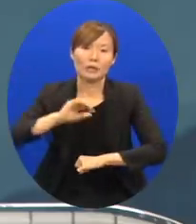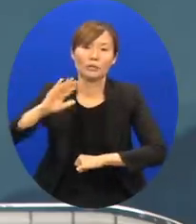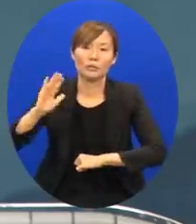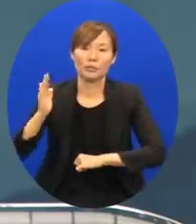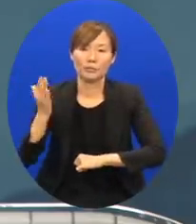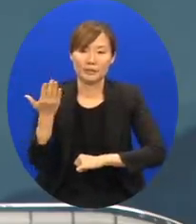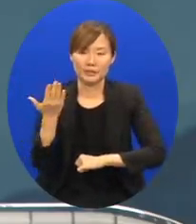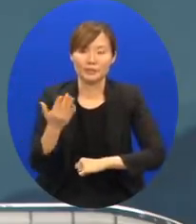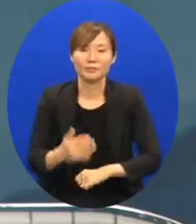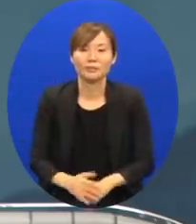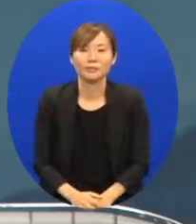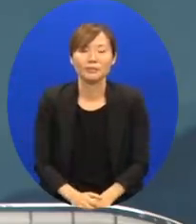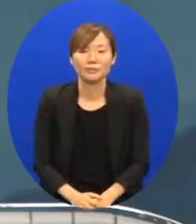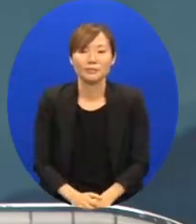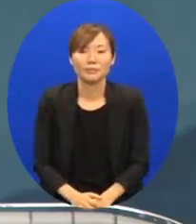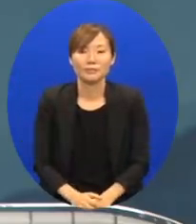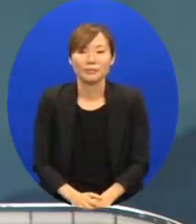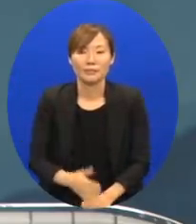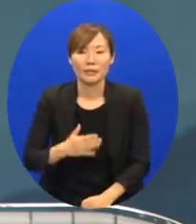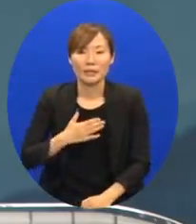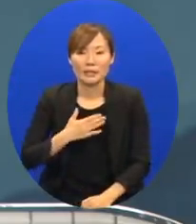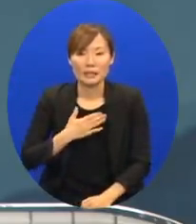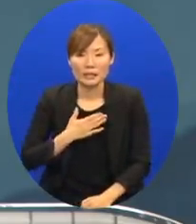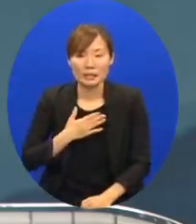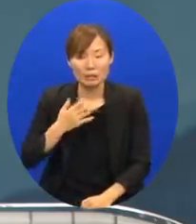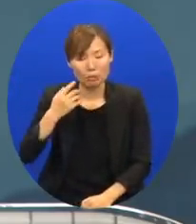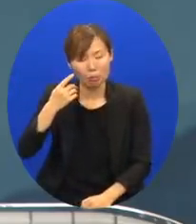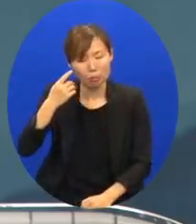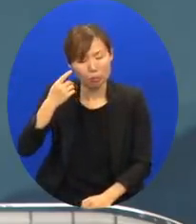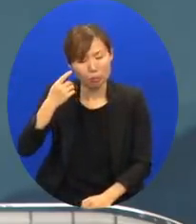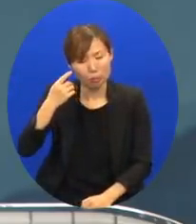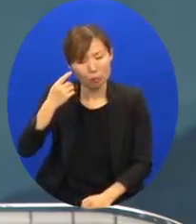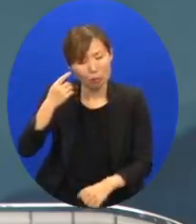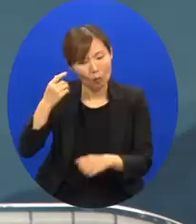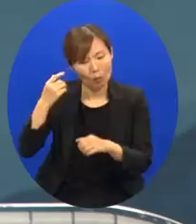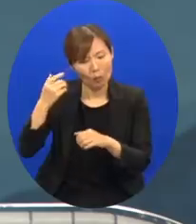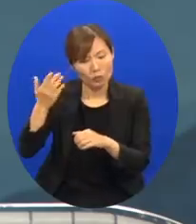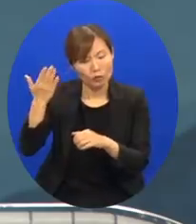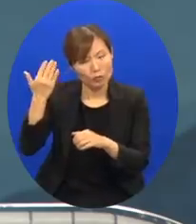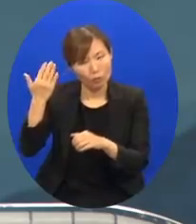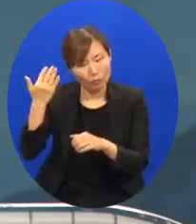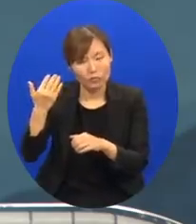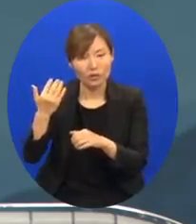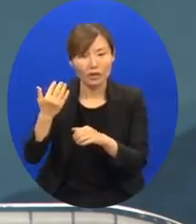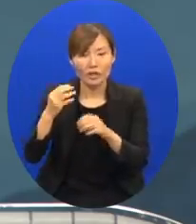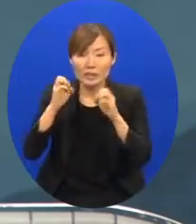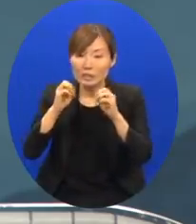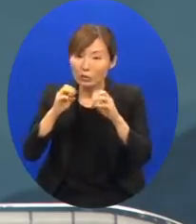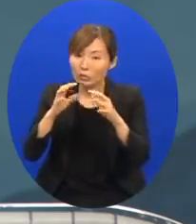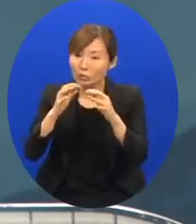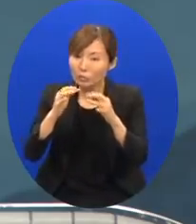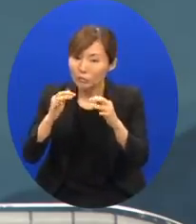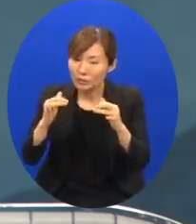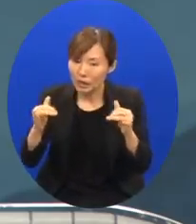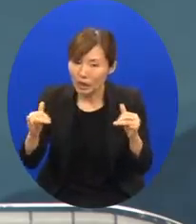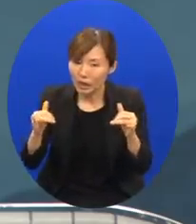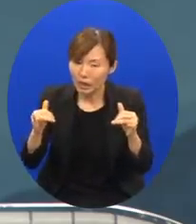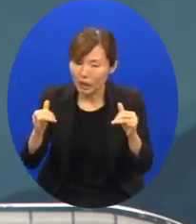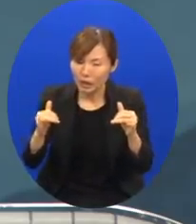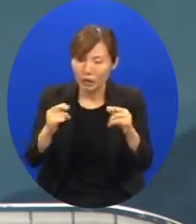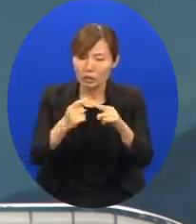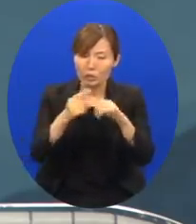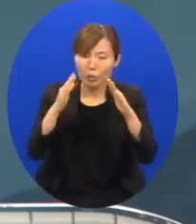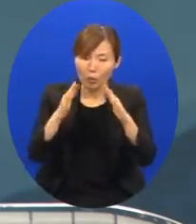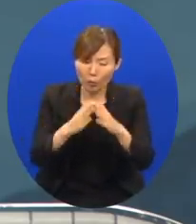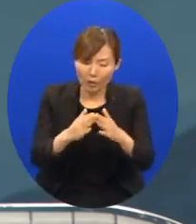아주 잘 한다고 그렇게 소문난 전도사님이 있었습니다 전도 상대도 그렇게 교회를 잘 섬겨 서 교회를